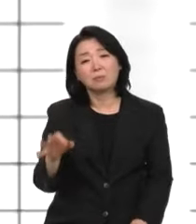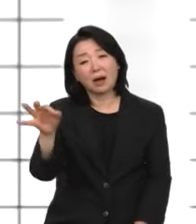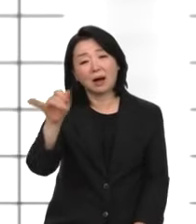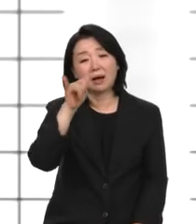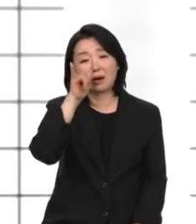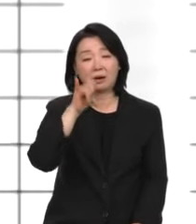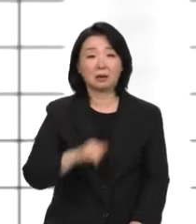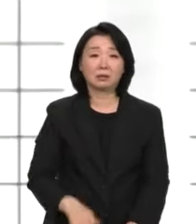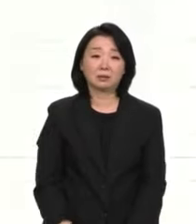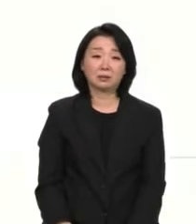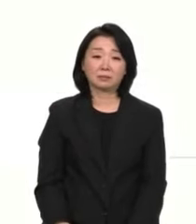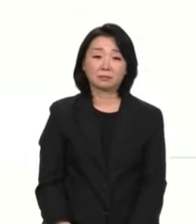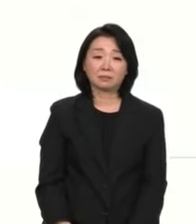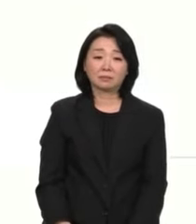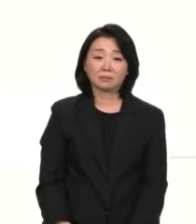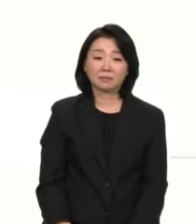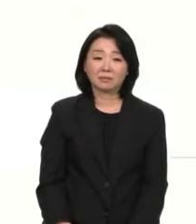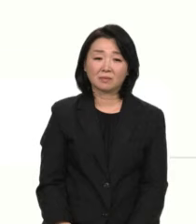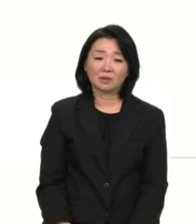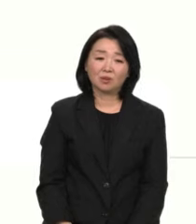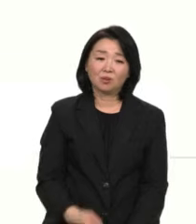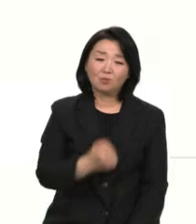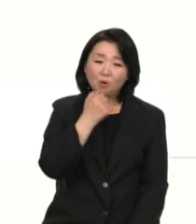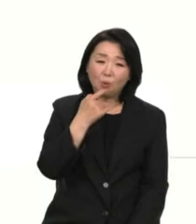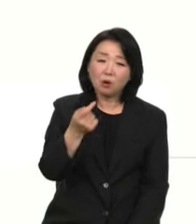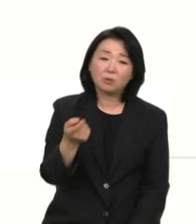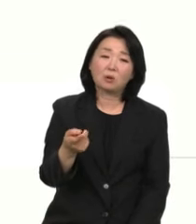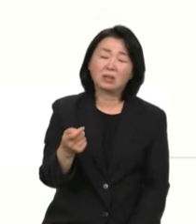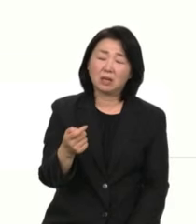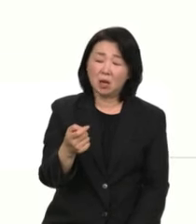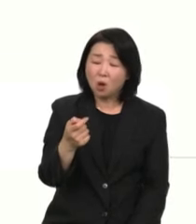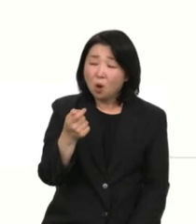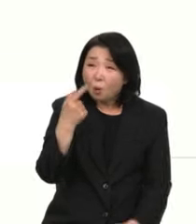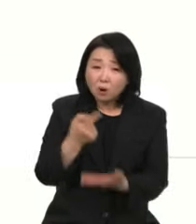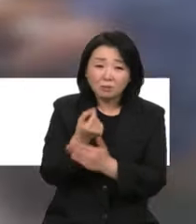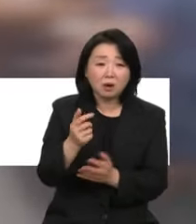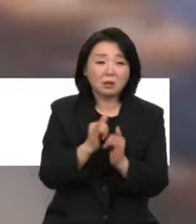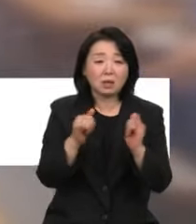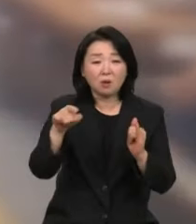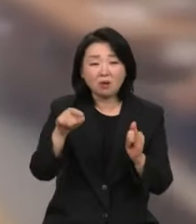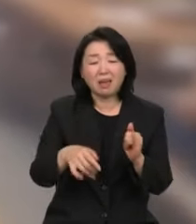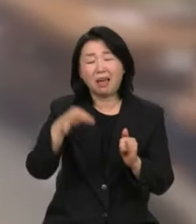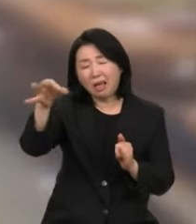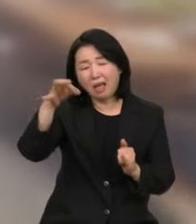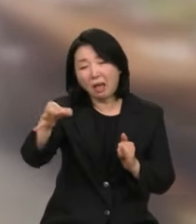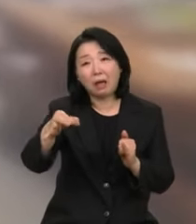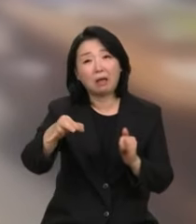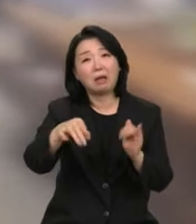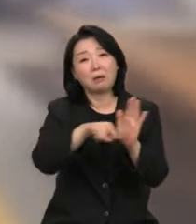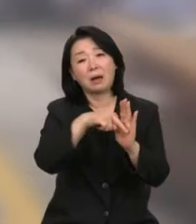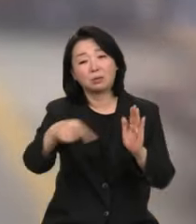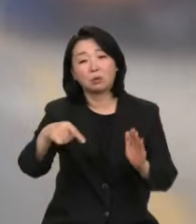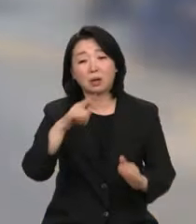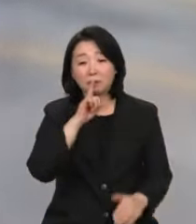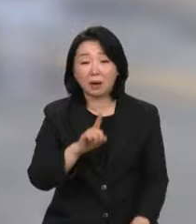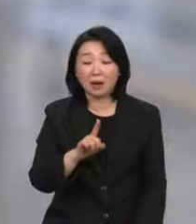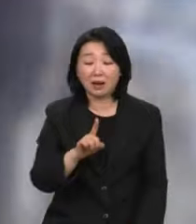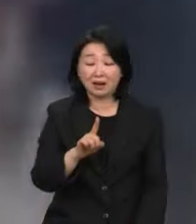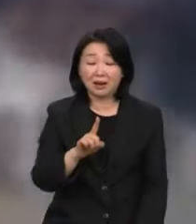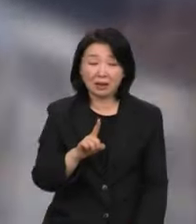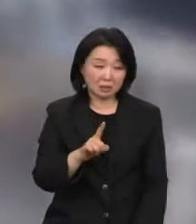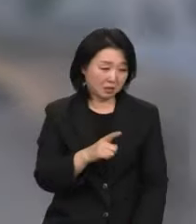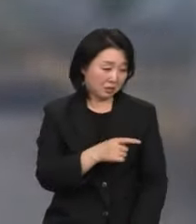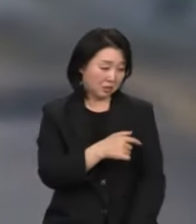있습니다. 스트레스로 월급 적은 직원은 얘기하면서 아, 여긴 다니면서 다닐수록 많이 넣더라고요. 이사장 노모의 8순 기념 행사를